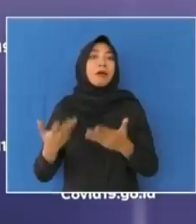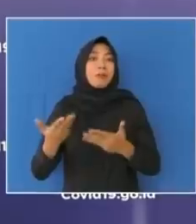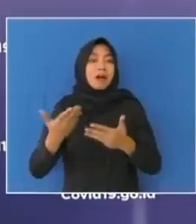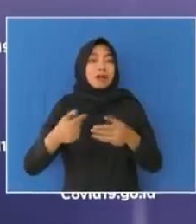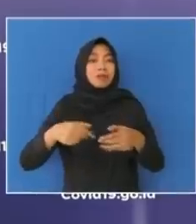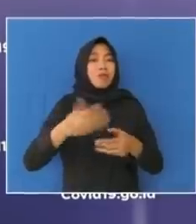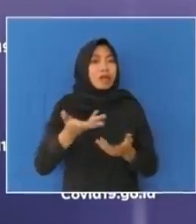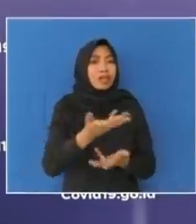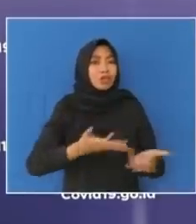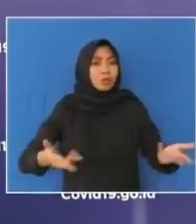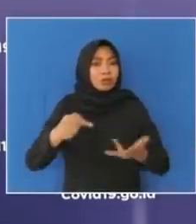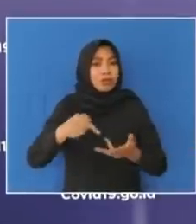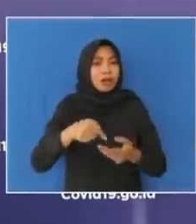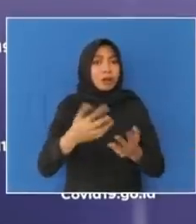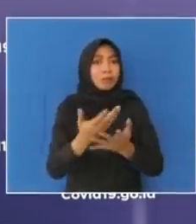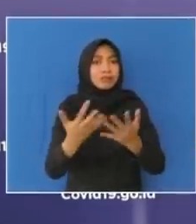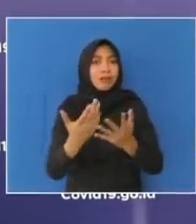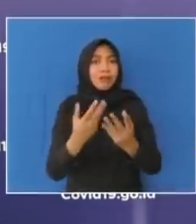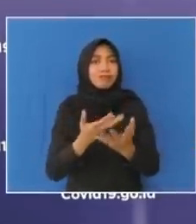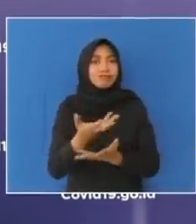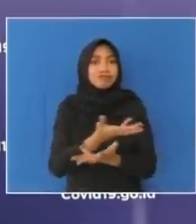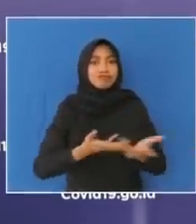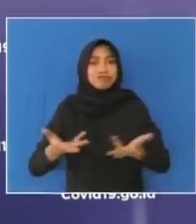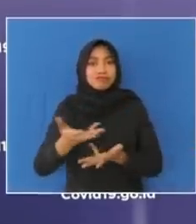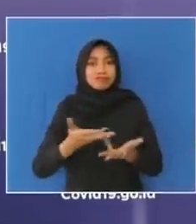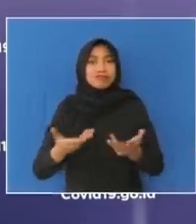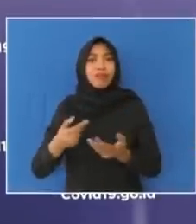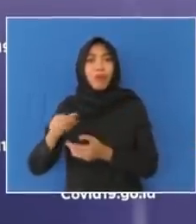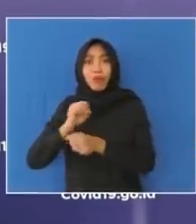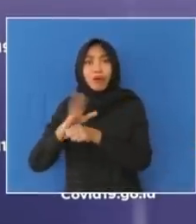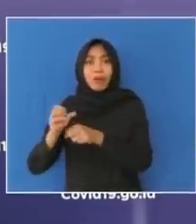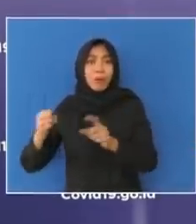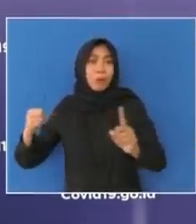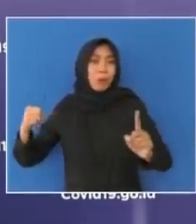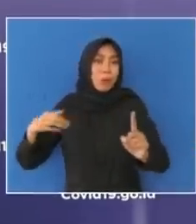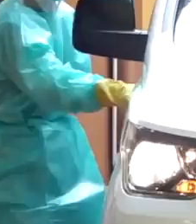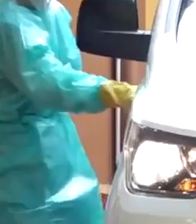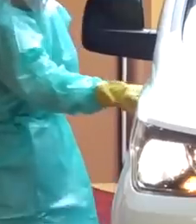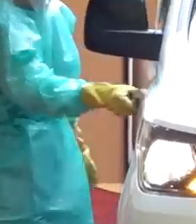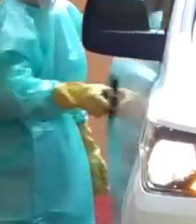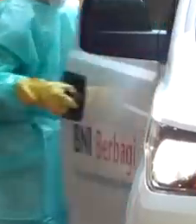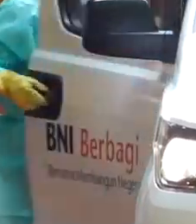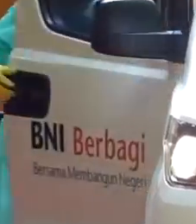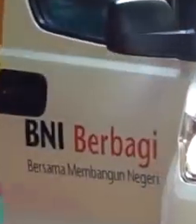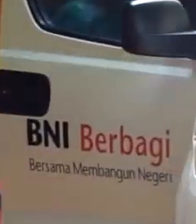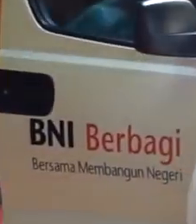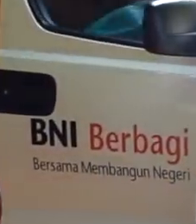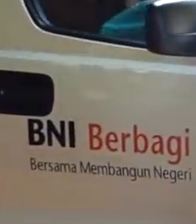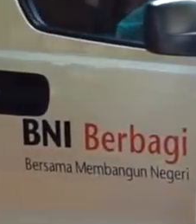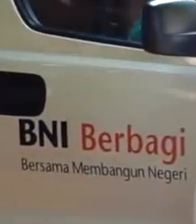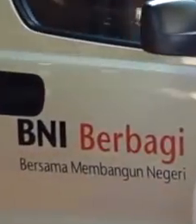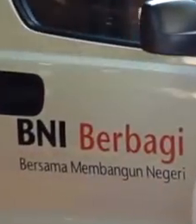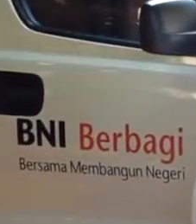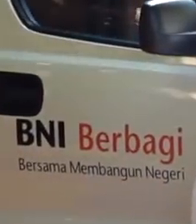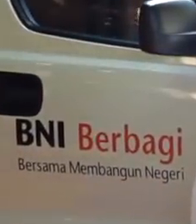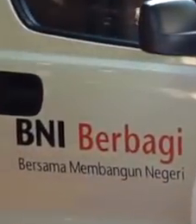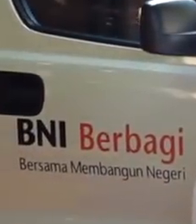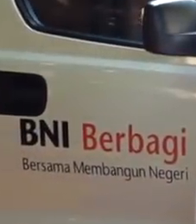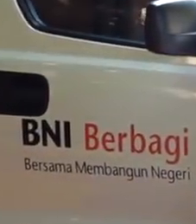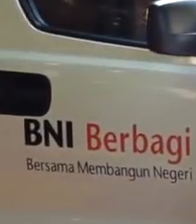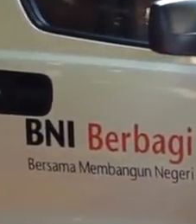penularan ditengah-tengah masyarakat masih terjadi ada dua faktor besar yang harus kita perhatikan